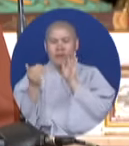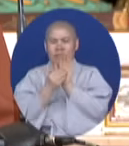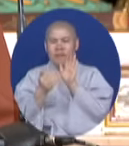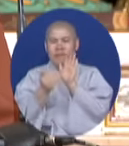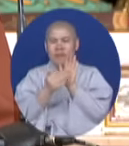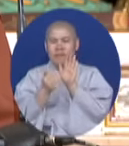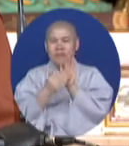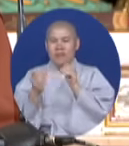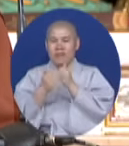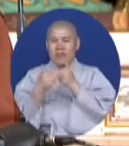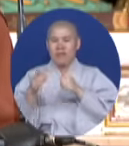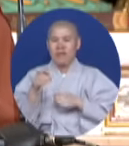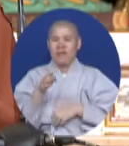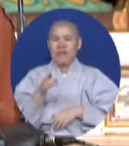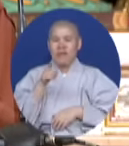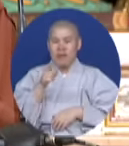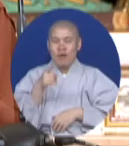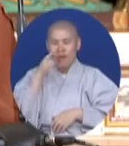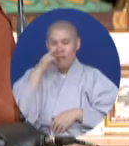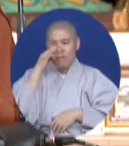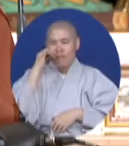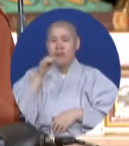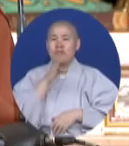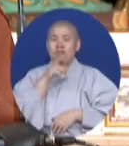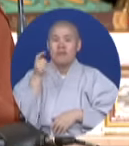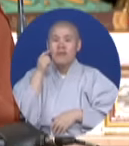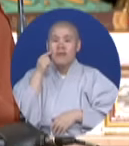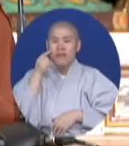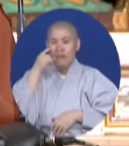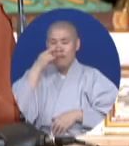이상하게 하니까 이 엄마는 틀림없이 가짜 엄마다.